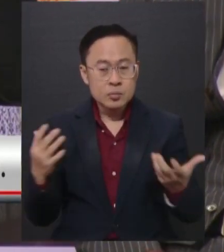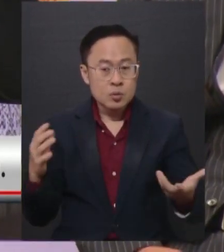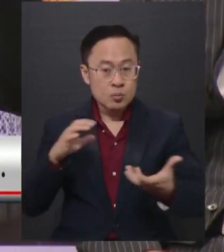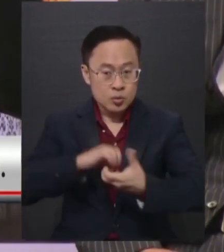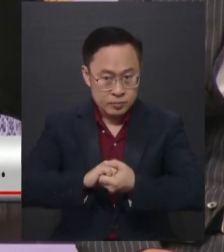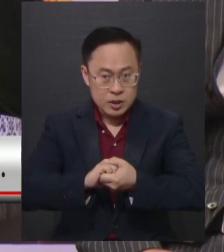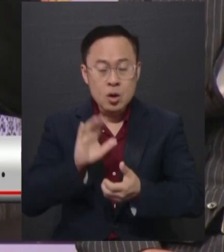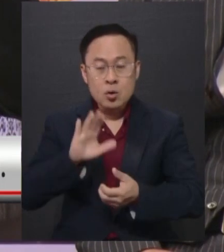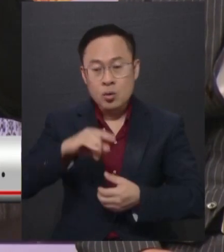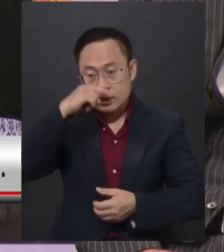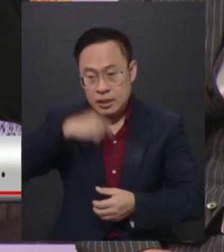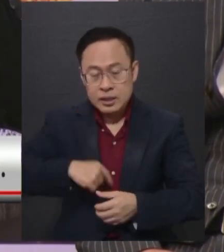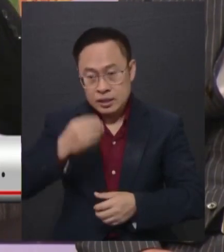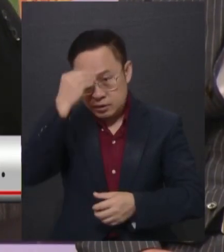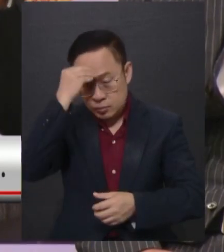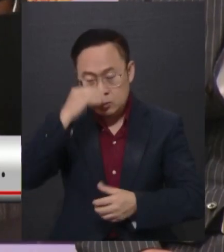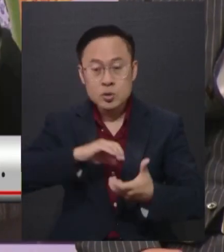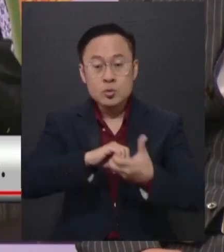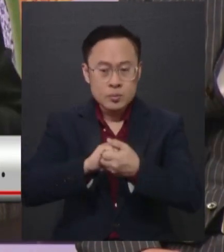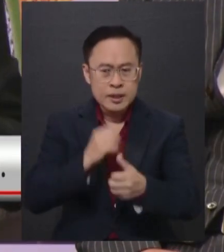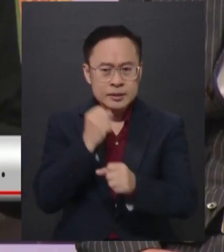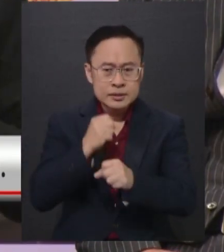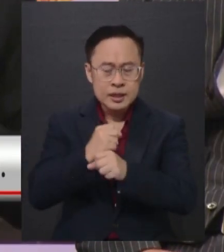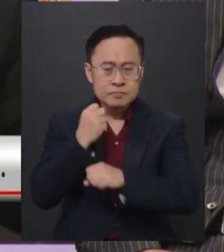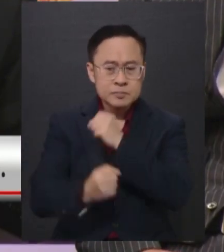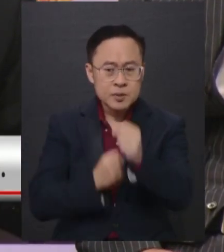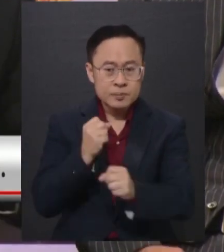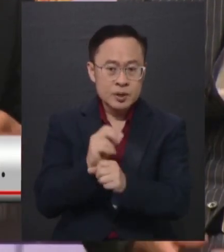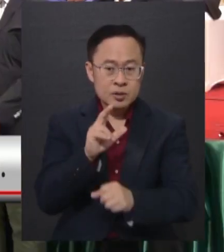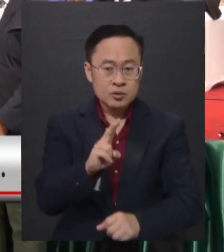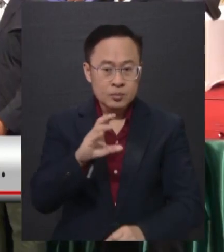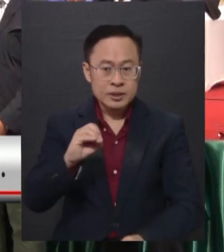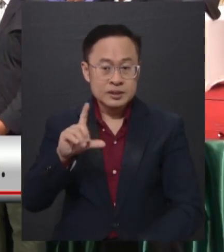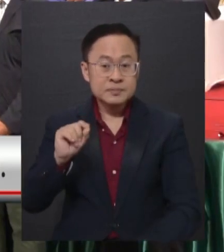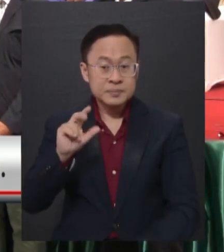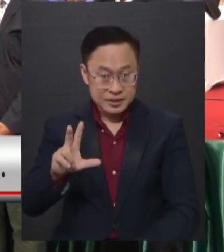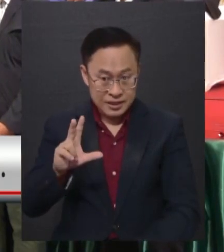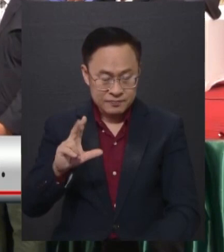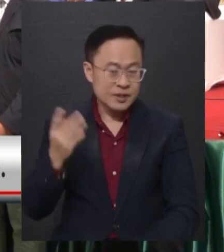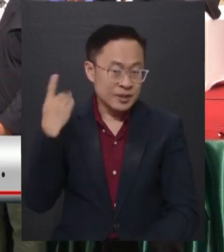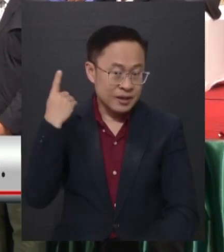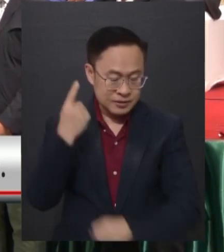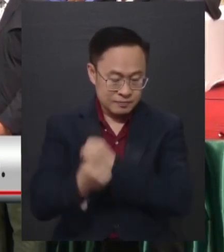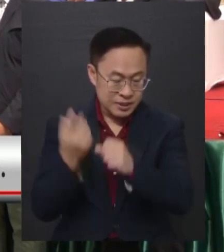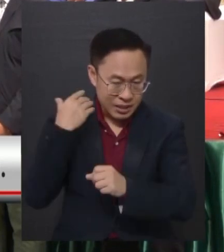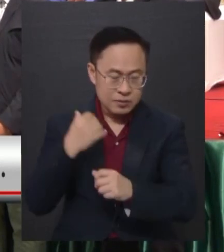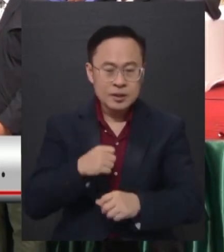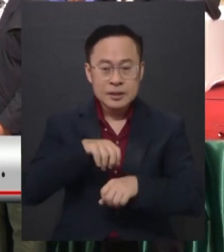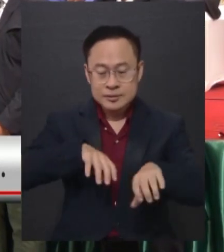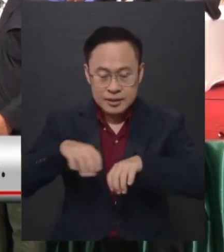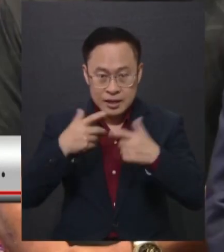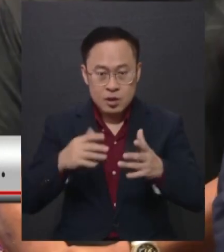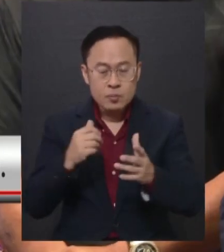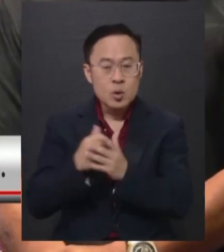ญี่ปุ่นครับซึ่งเกิดจากการร่วมกันจัดการแข่งขันในปี2023นะครับขณะเดียวกันครับยังเป็นการเปิดโอกาสให้กับนักกอล์ฟอ